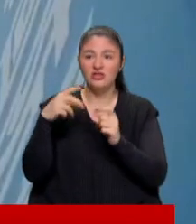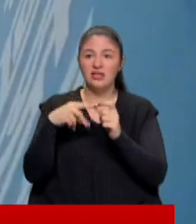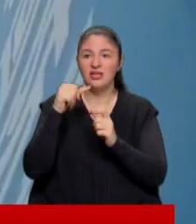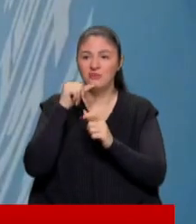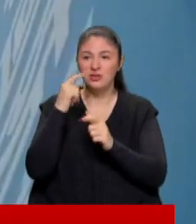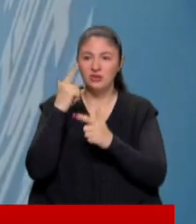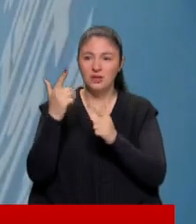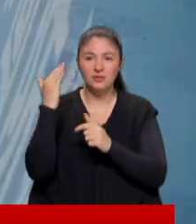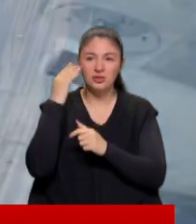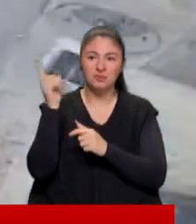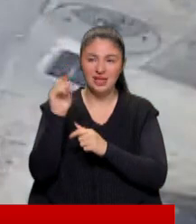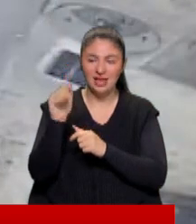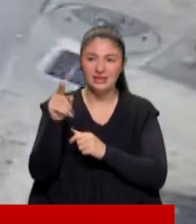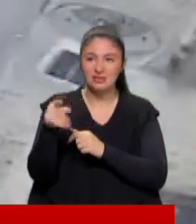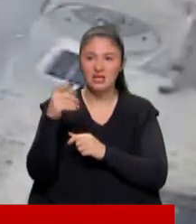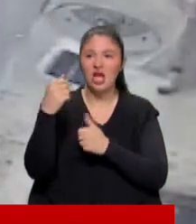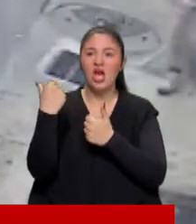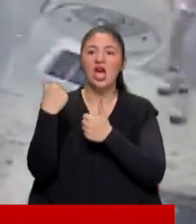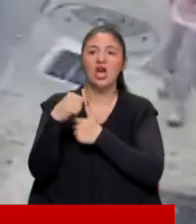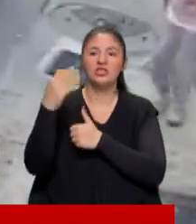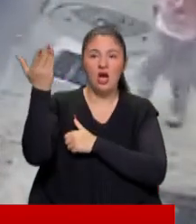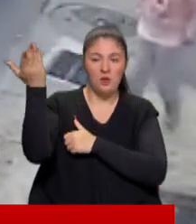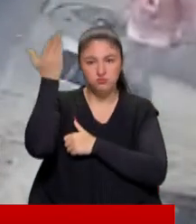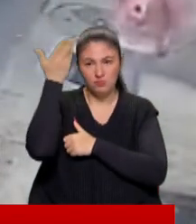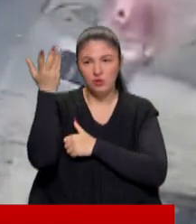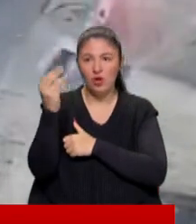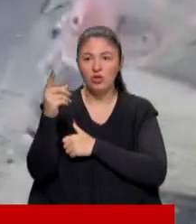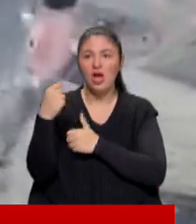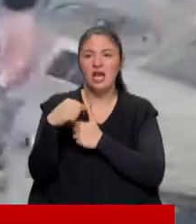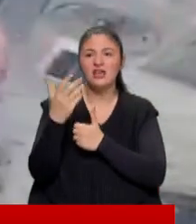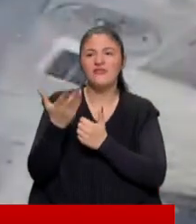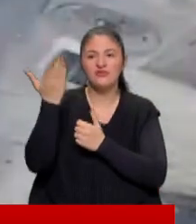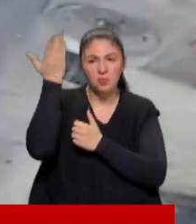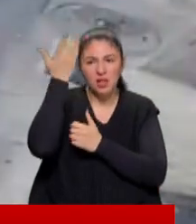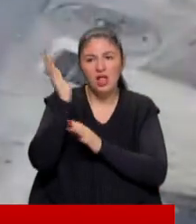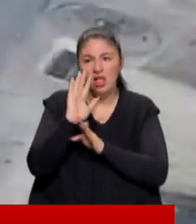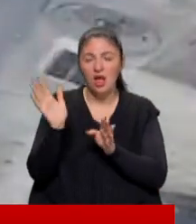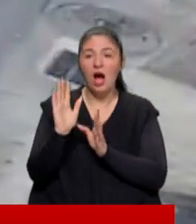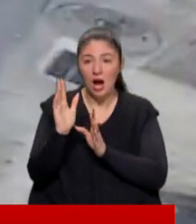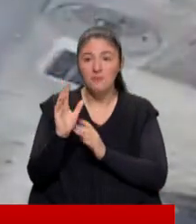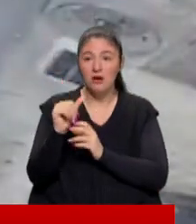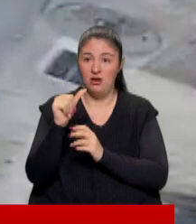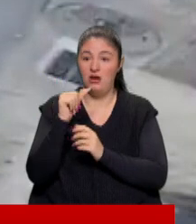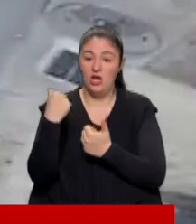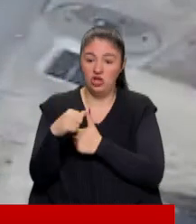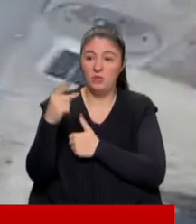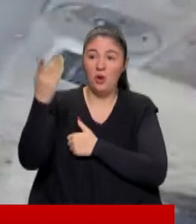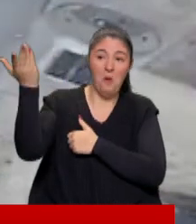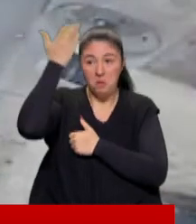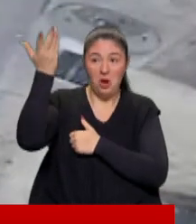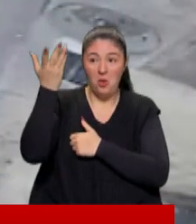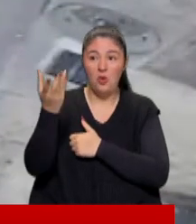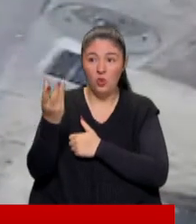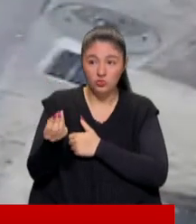rica ederim görüntünün başında bir daha gelsin, eşine çarpıyor o bariyer. Eşi de hafif yaralanmış. Ancak tabii eşine bu bariyer